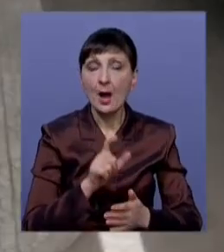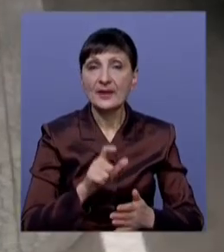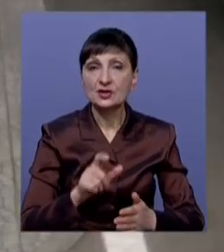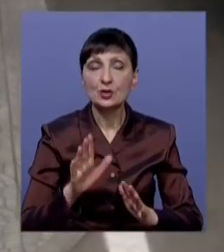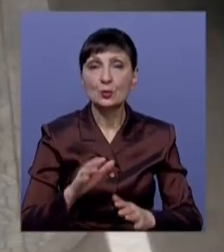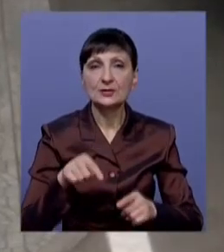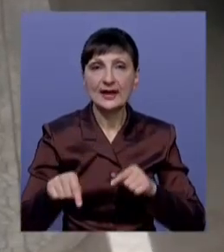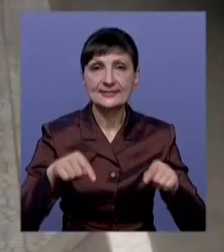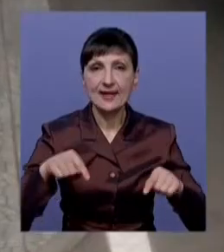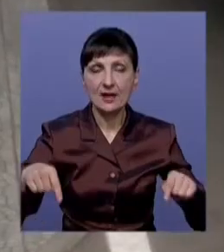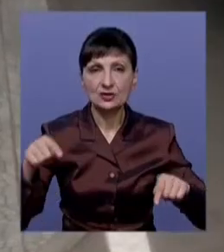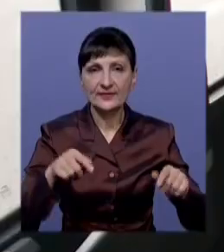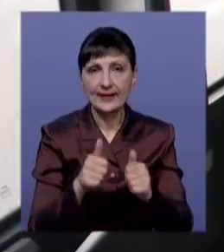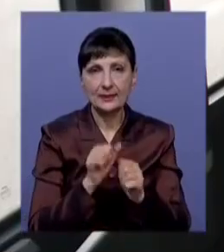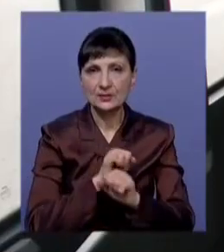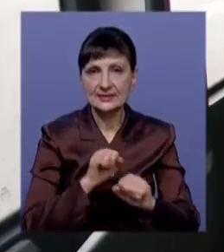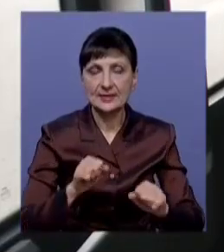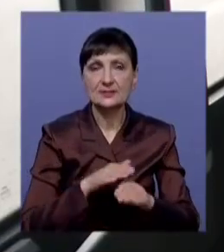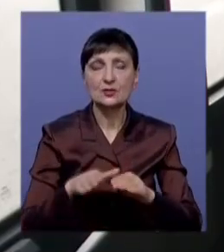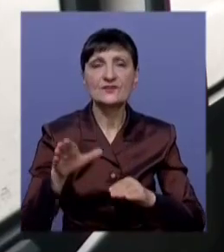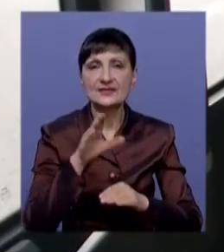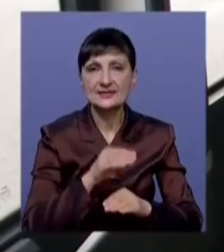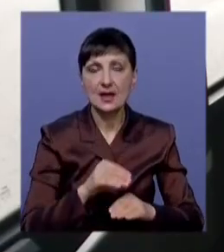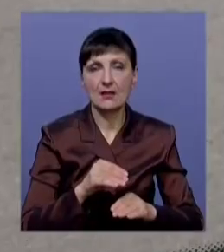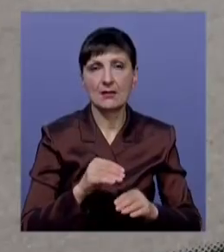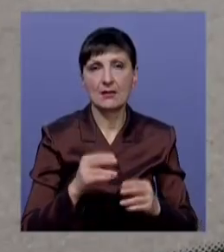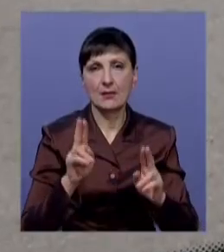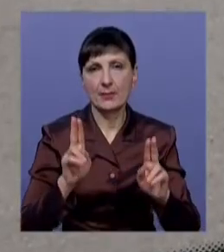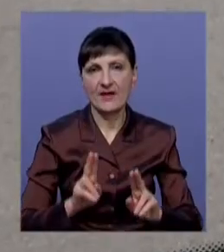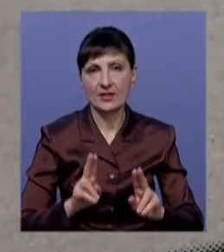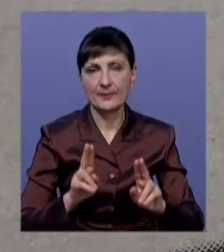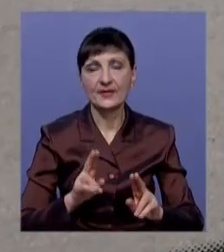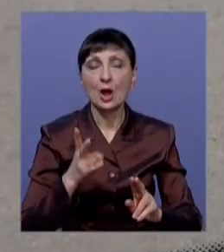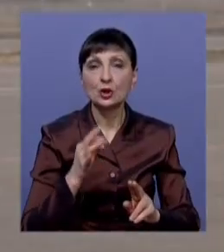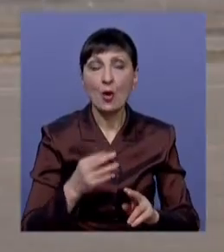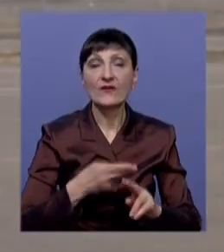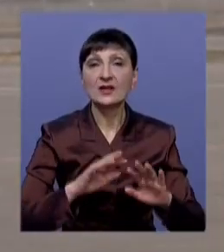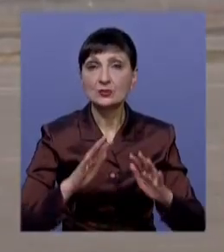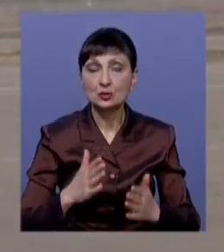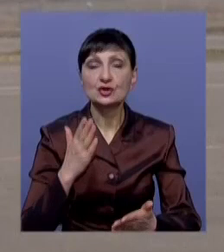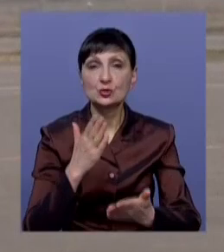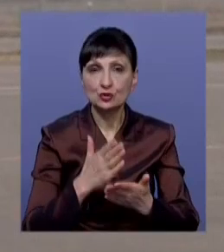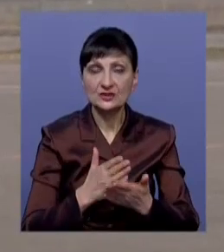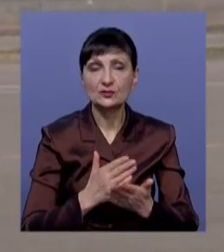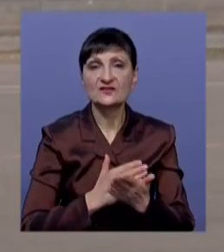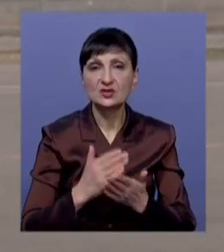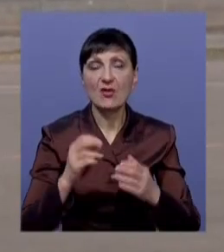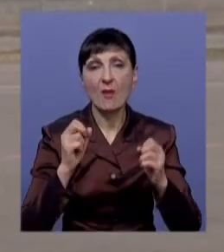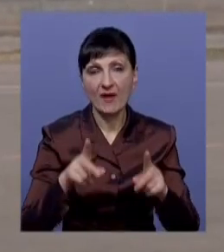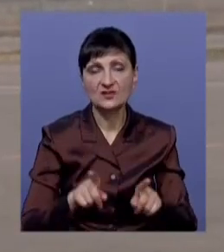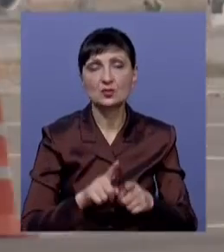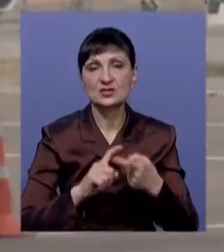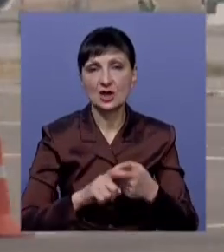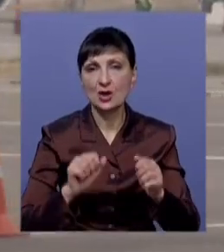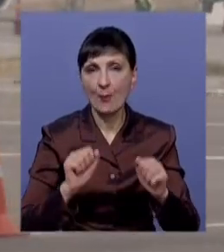будут рассаживать в шахматном порядке с соблюдением всех эпидемиологических норм. Впрочем, и в этом случае существуют высокие риски